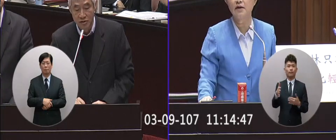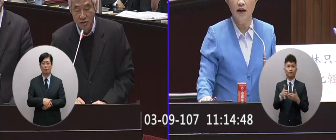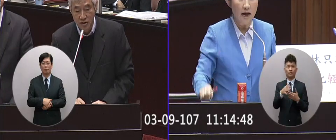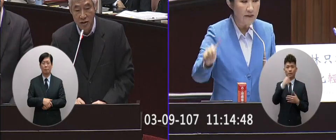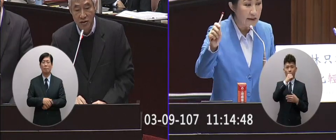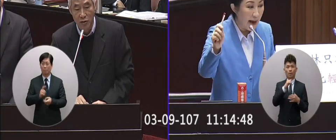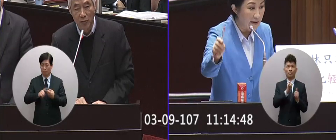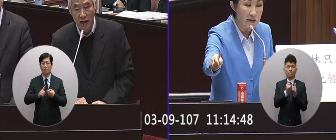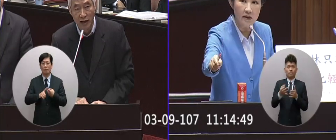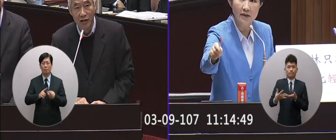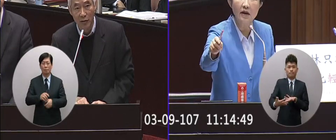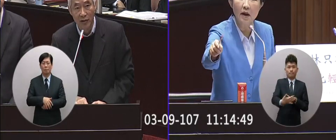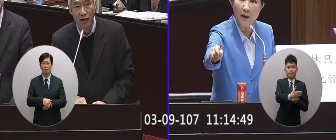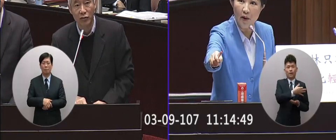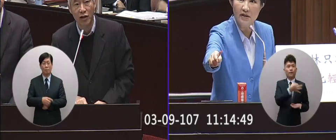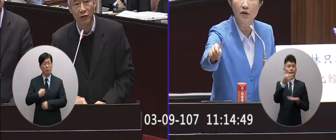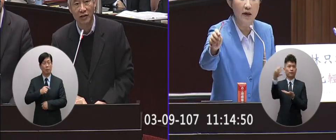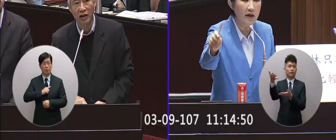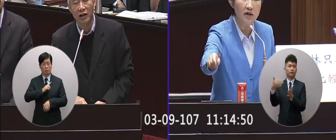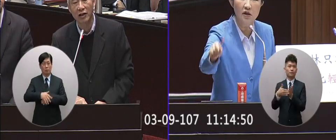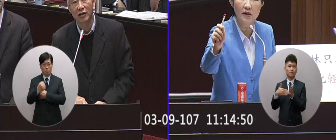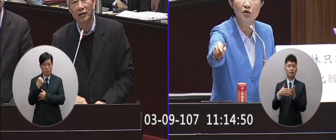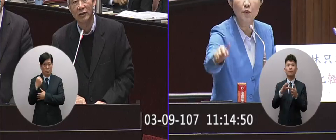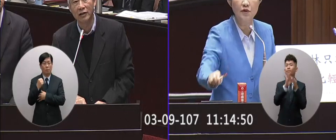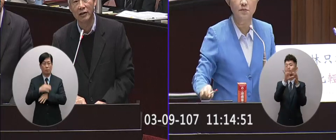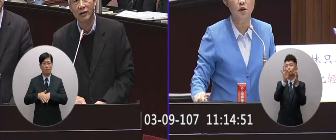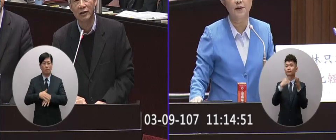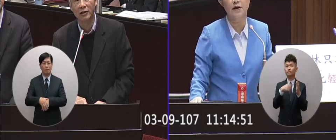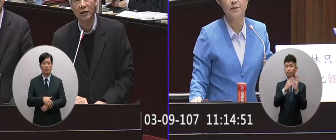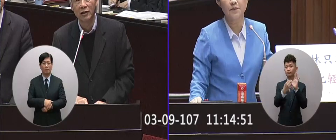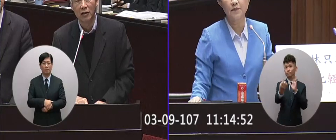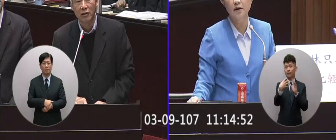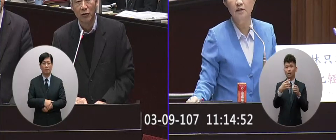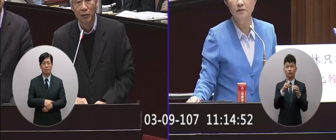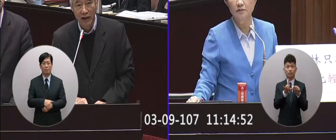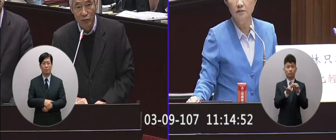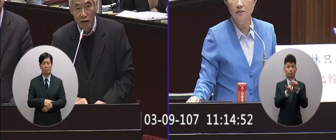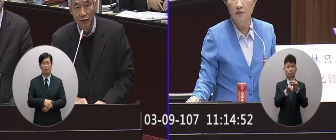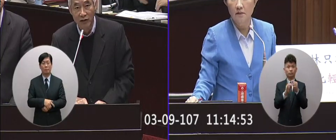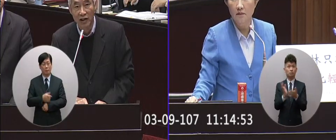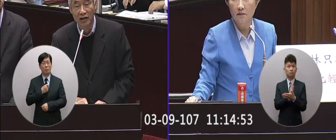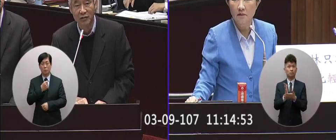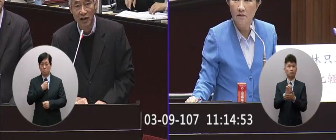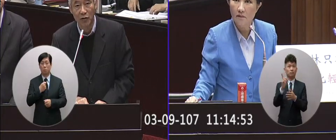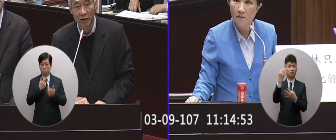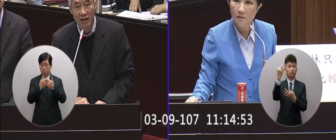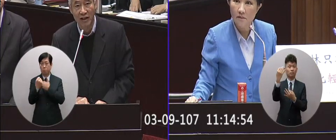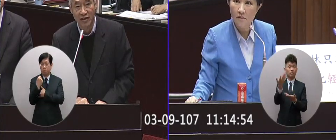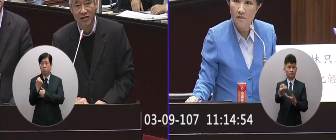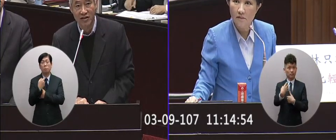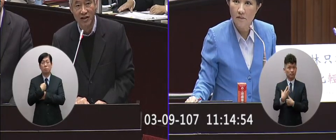人的钱。 是这个是 担心，那没关系，我给你一个机会。那中部什么时候评？ 我们该努力的方向。